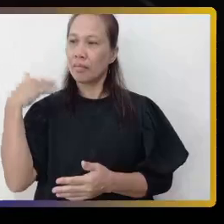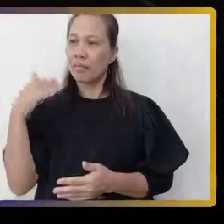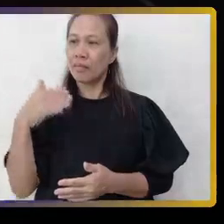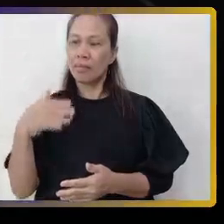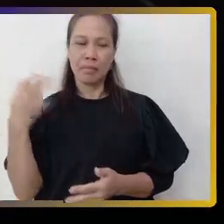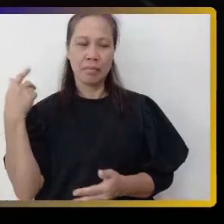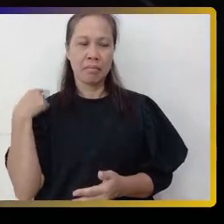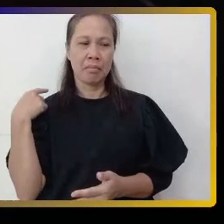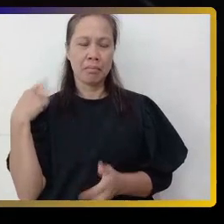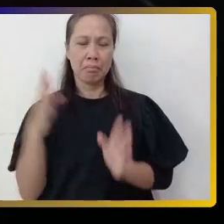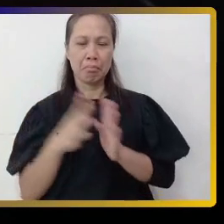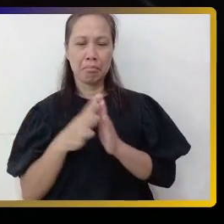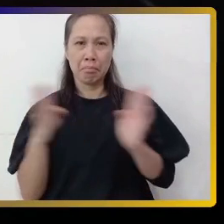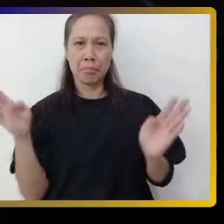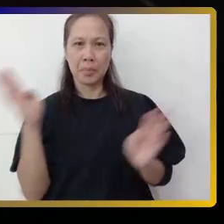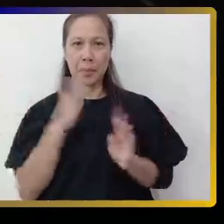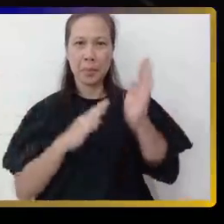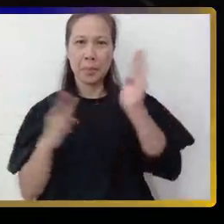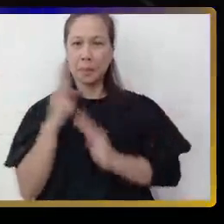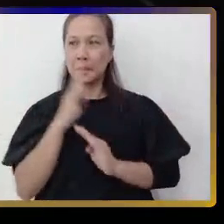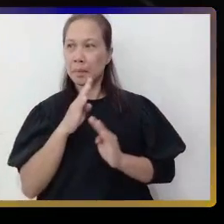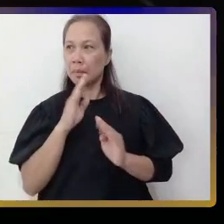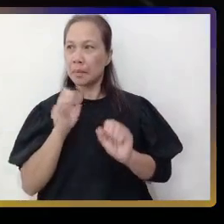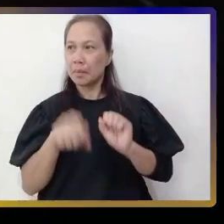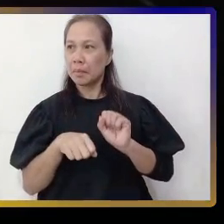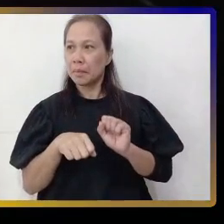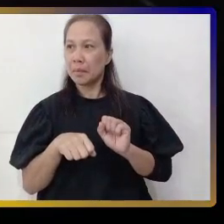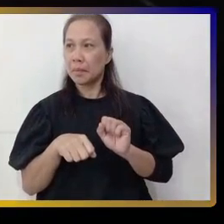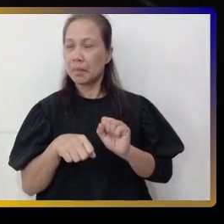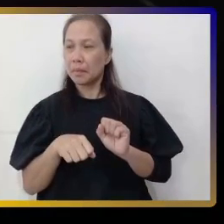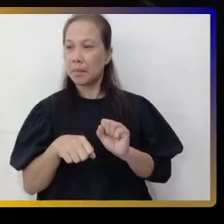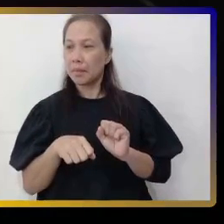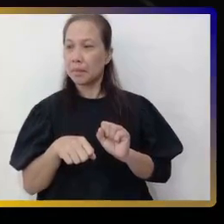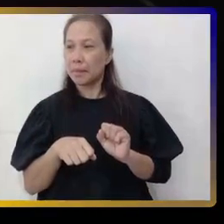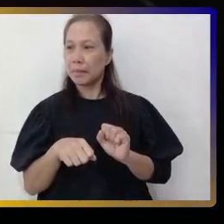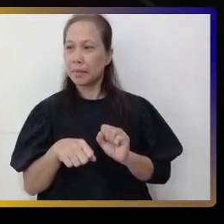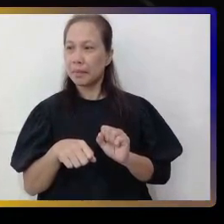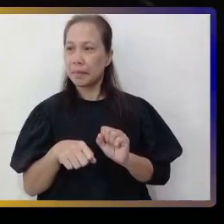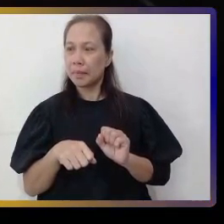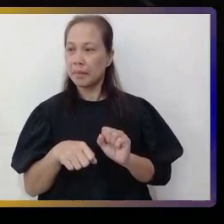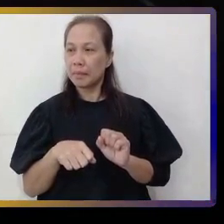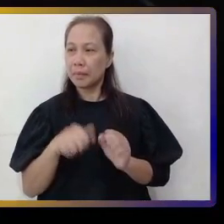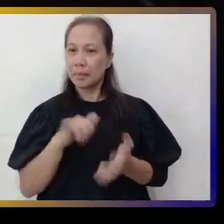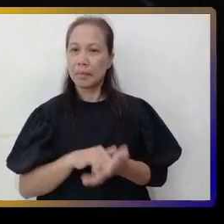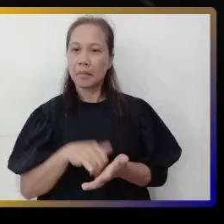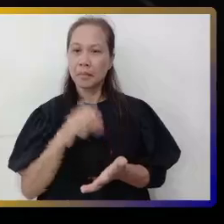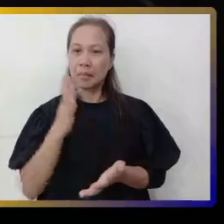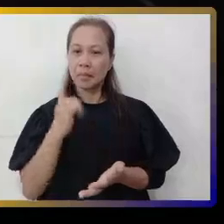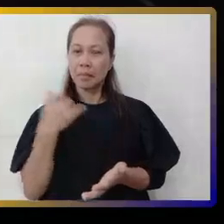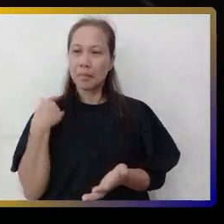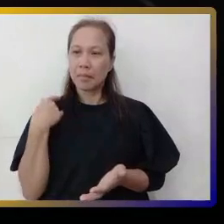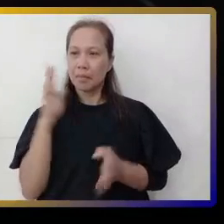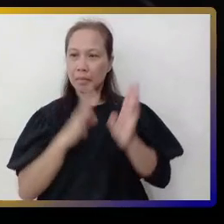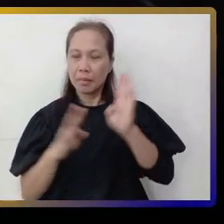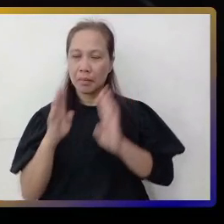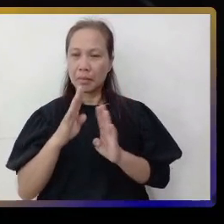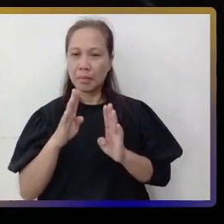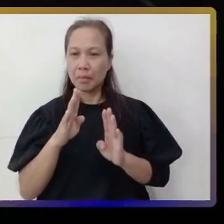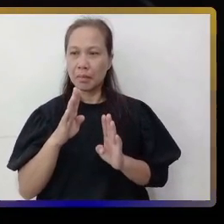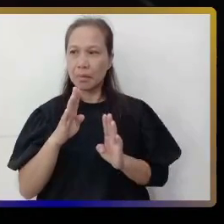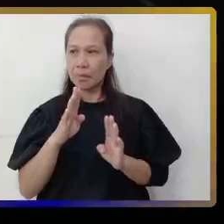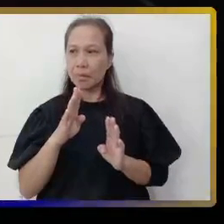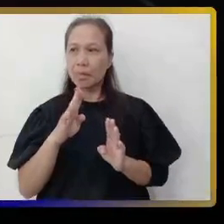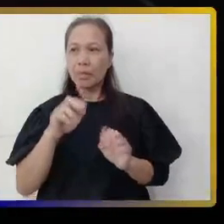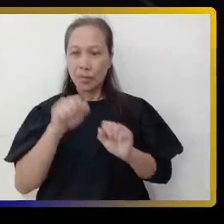ng problema So kaya nagkaroon ng problema yung mga spiritual leaders mga kapatid nagkaroon ng problema yung